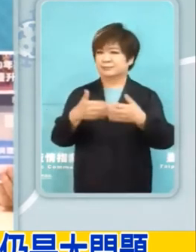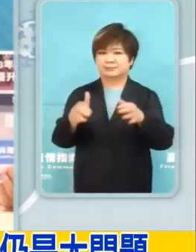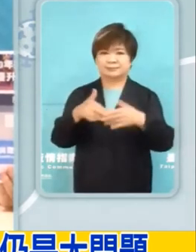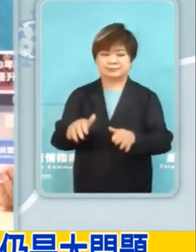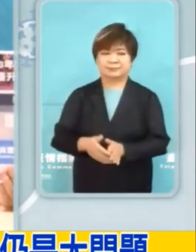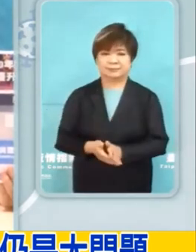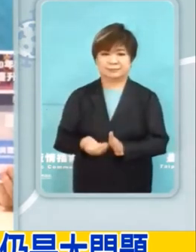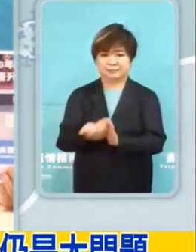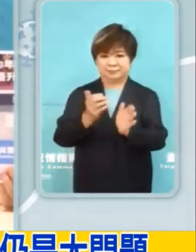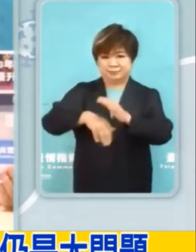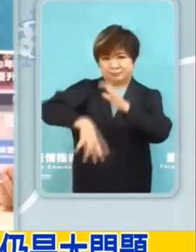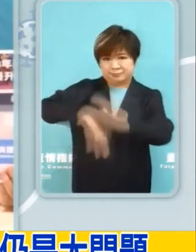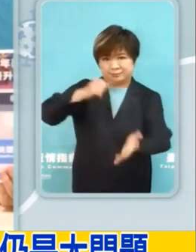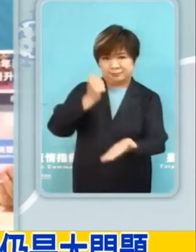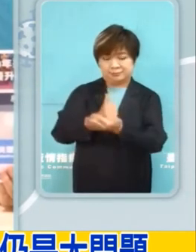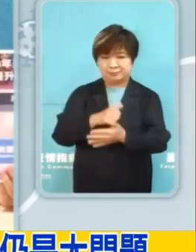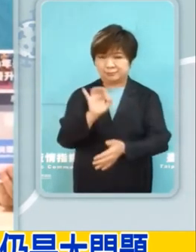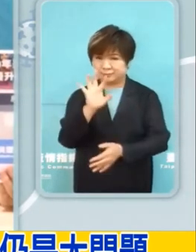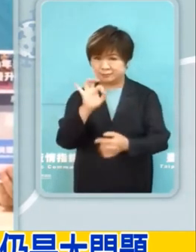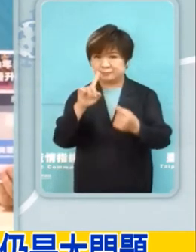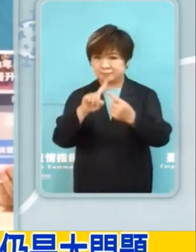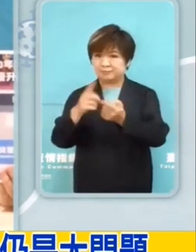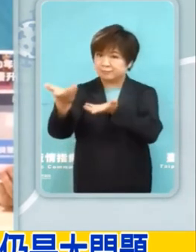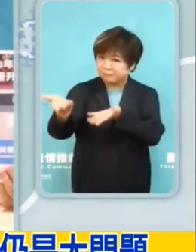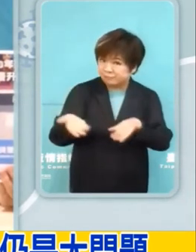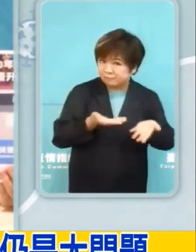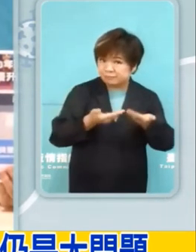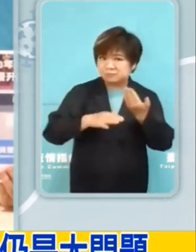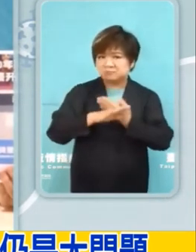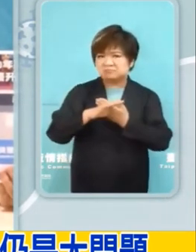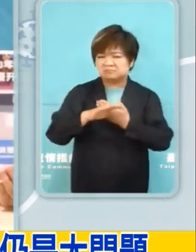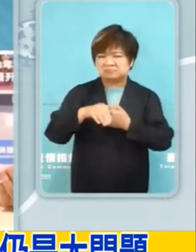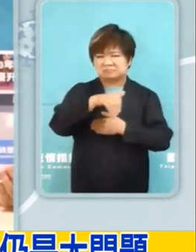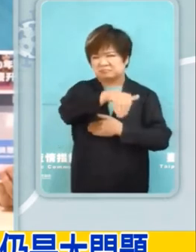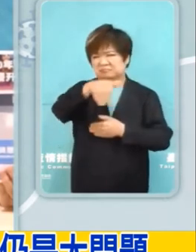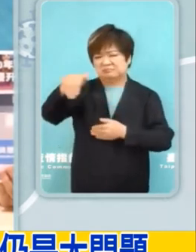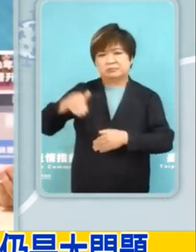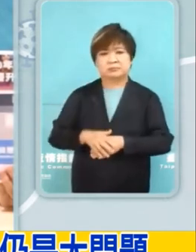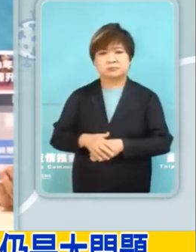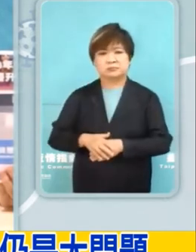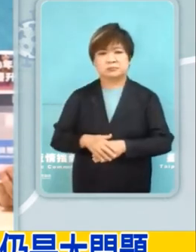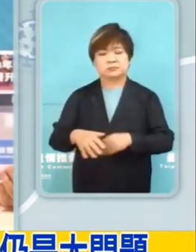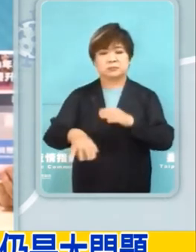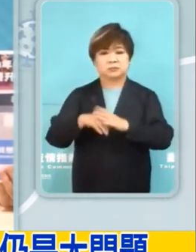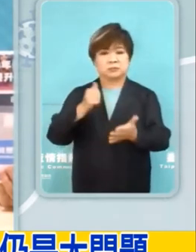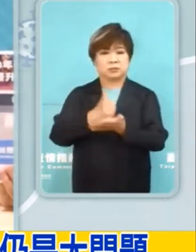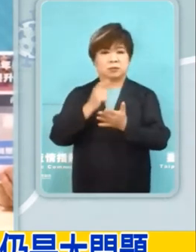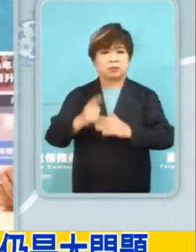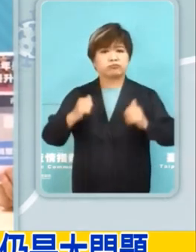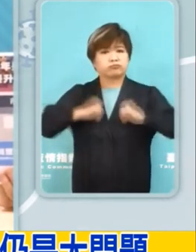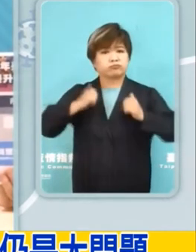先有抽到的500根可以来，其他就拜托不要来了你有抽到欧红包我们会寄给